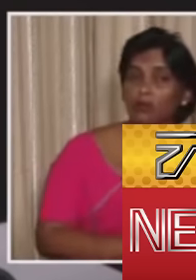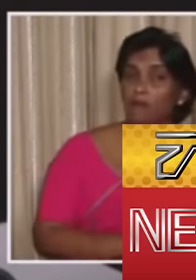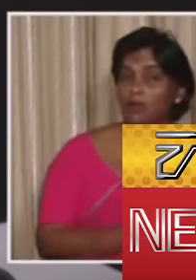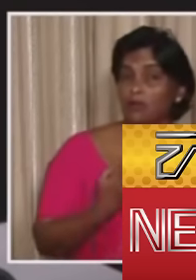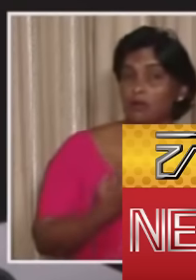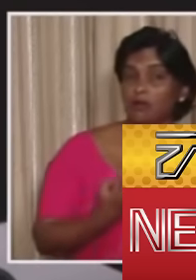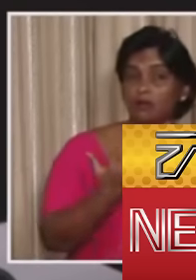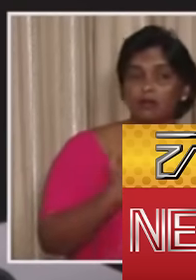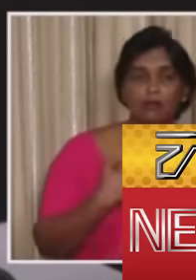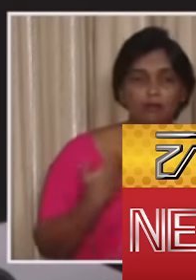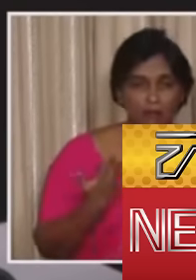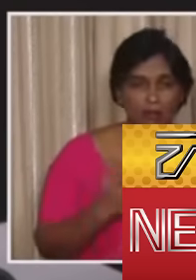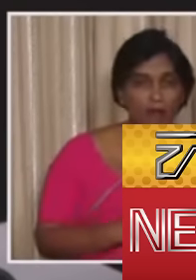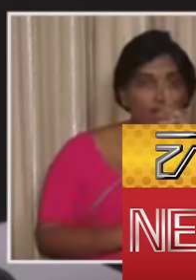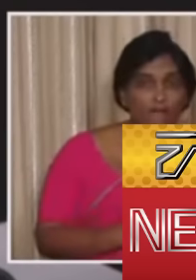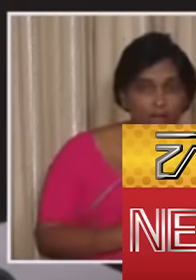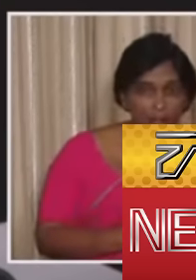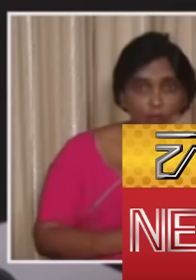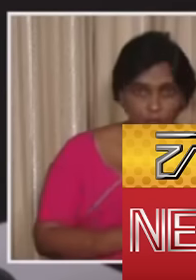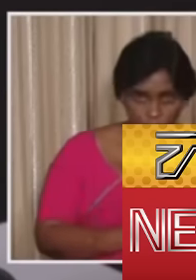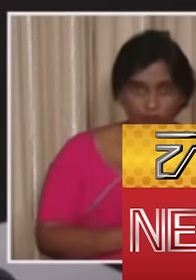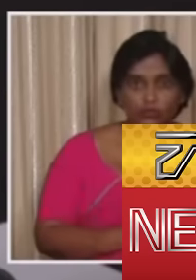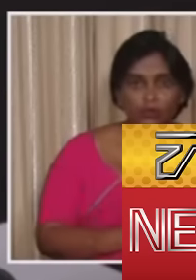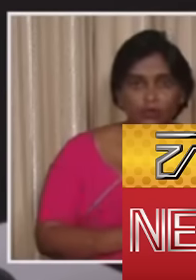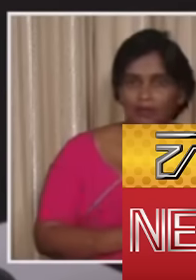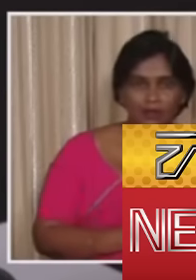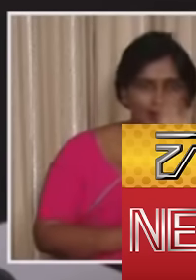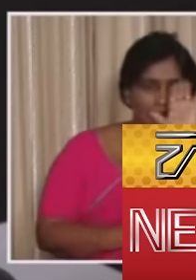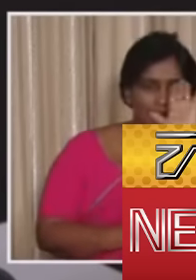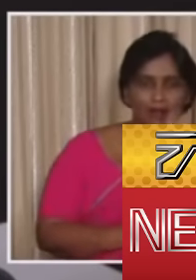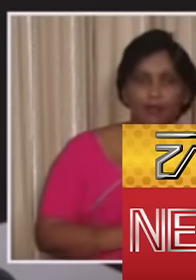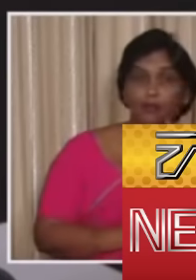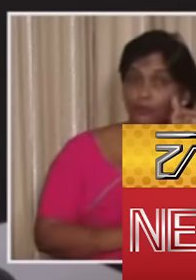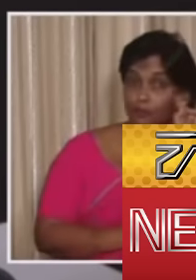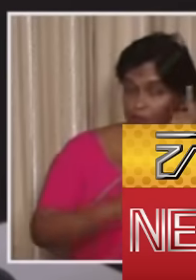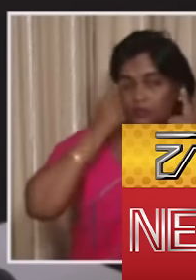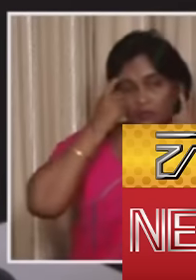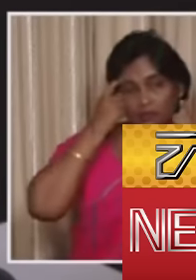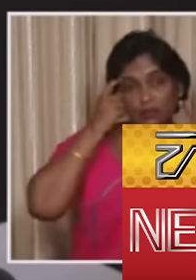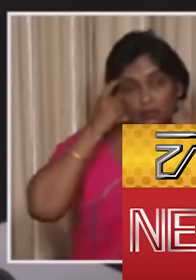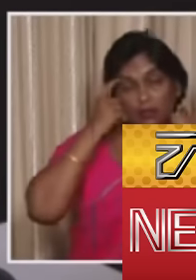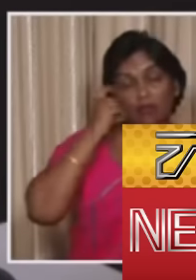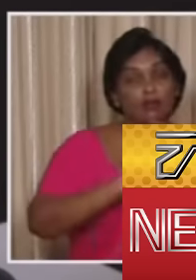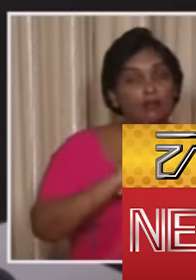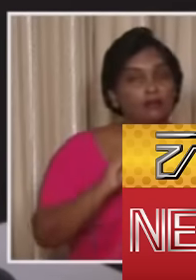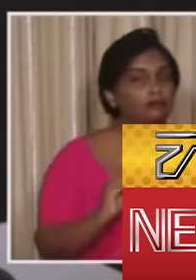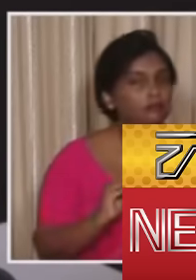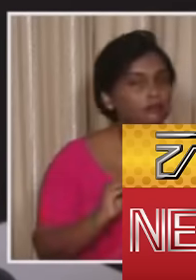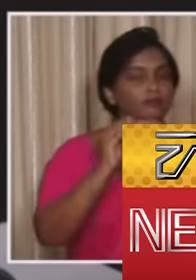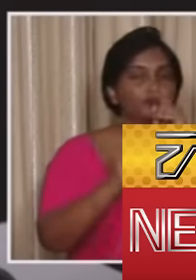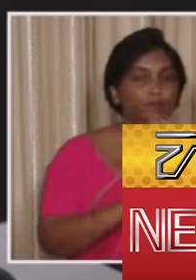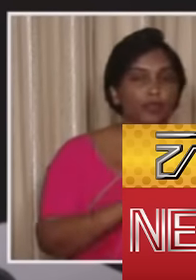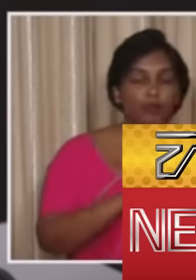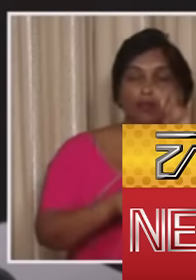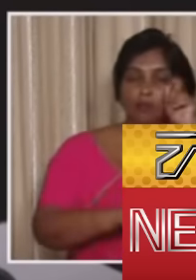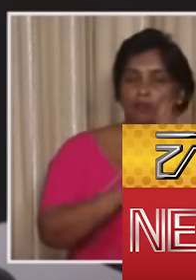ඉටු කරගන්න බැරුව ඉන්නේ වැරදි කරපු අය නෙවෙයි ඒ නිසා පළමු කොට තමයි මේ රට ගොඩනගන නම් මේ වැරදි කරපු පිරිස